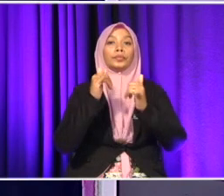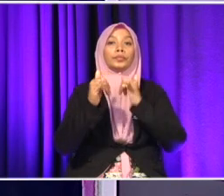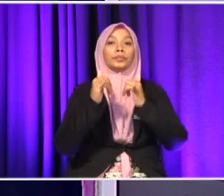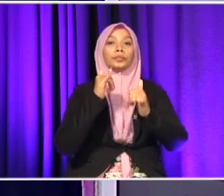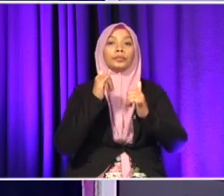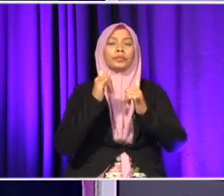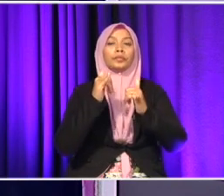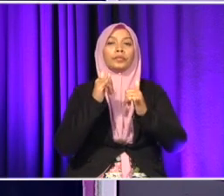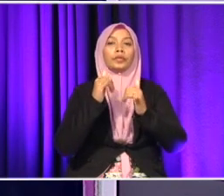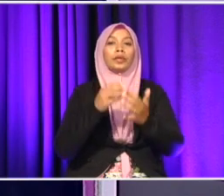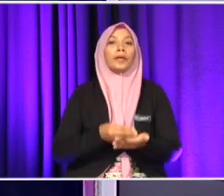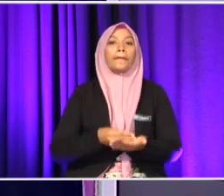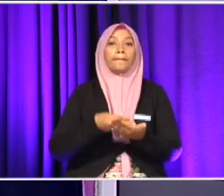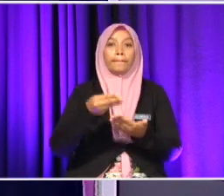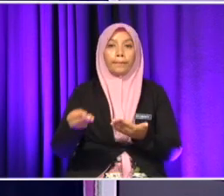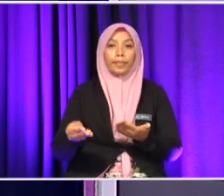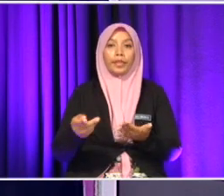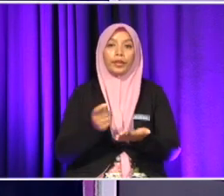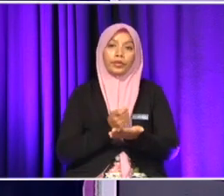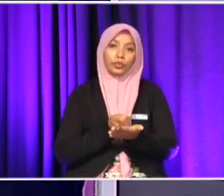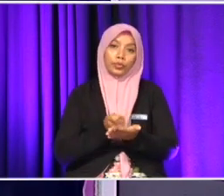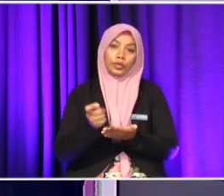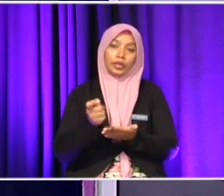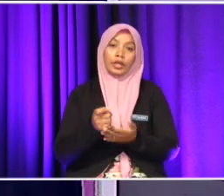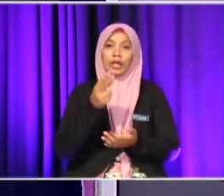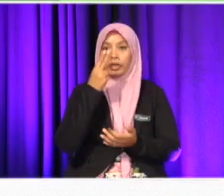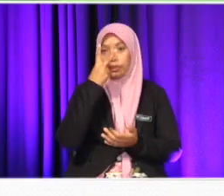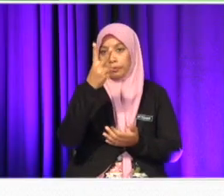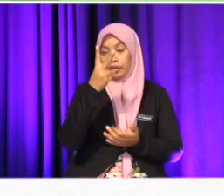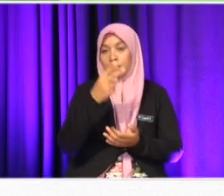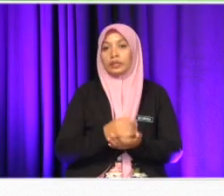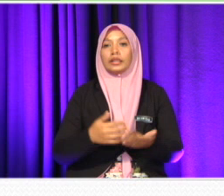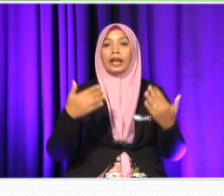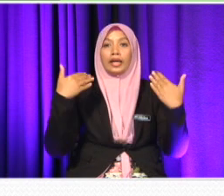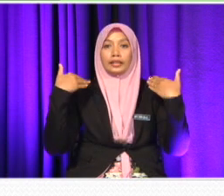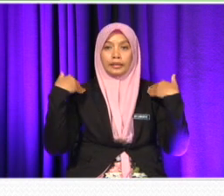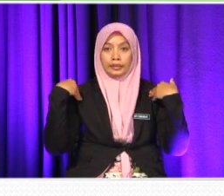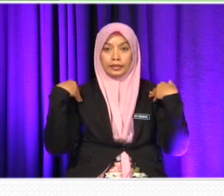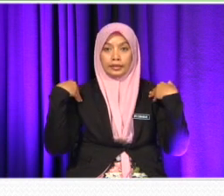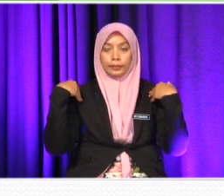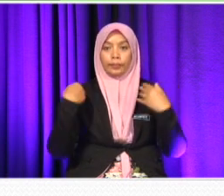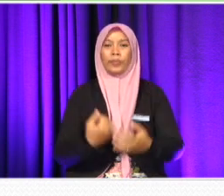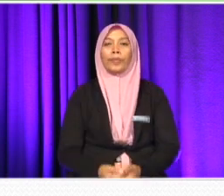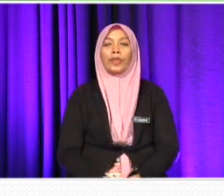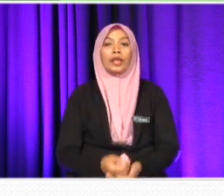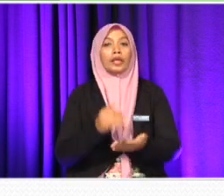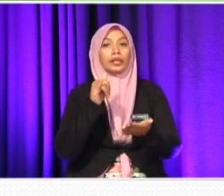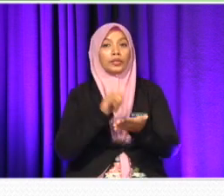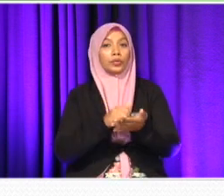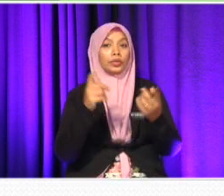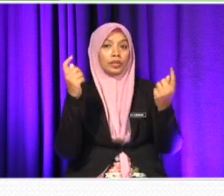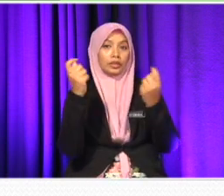Oke jadi apapun nampaknya adanya yaitu tentang